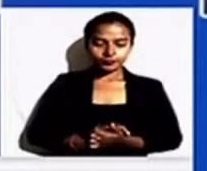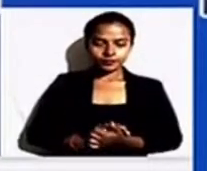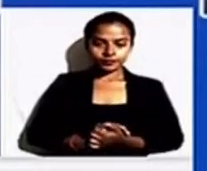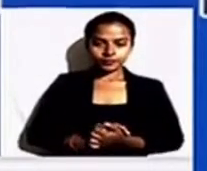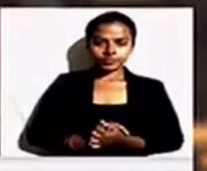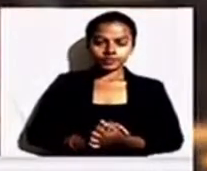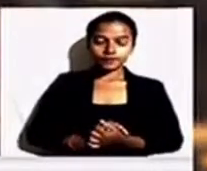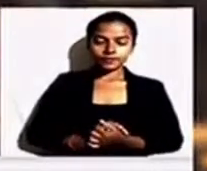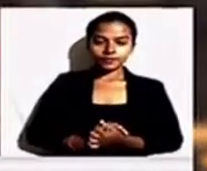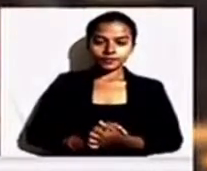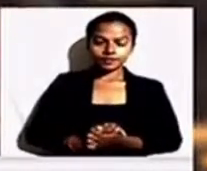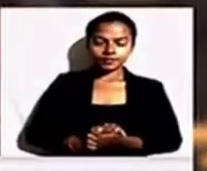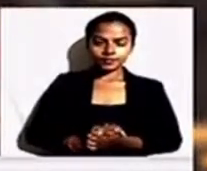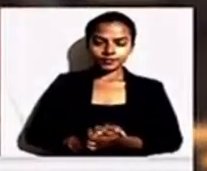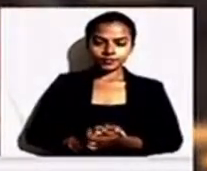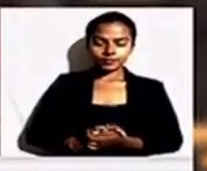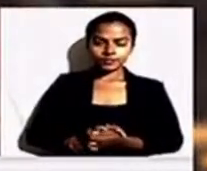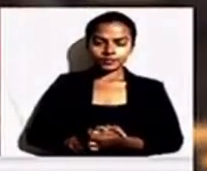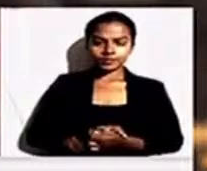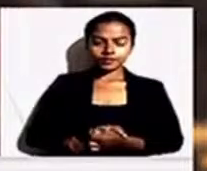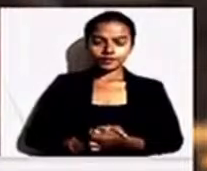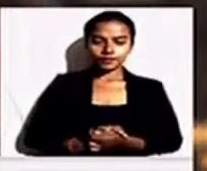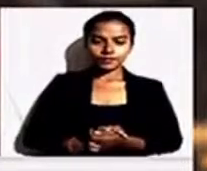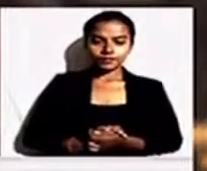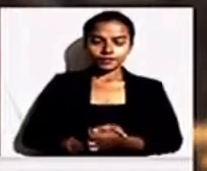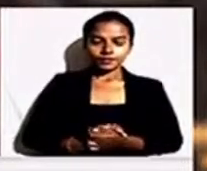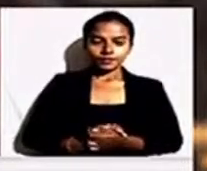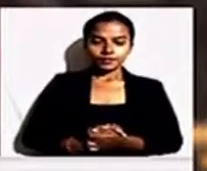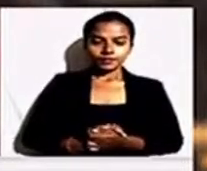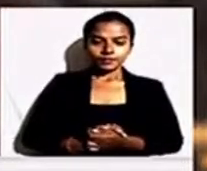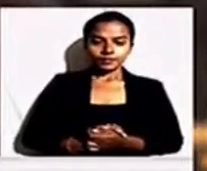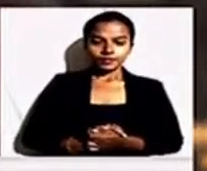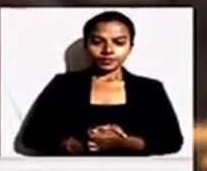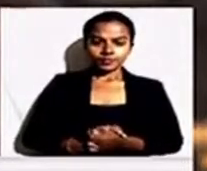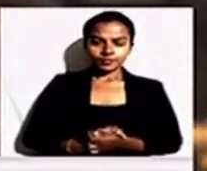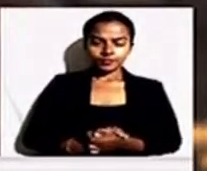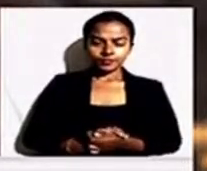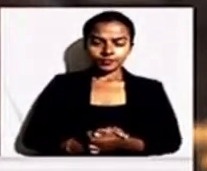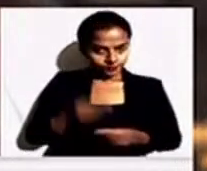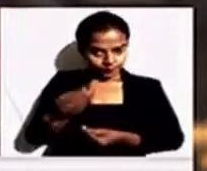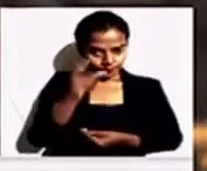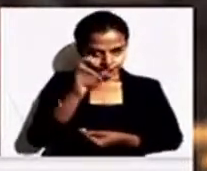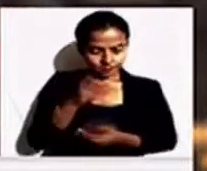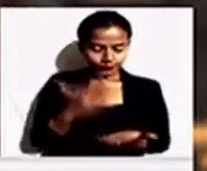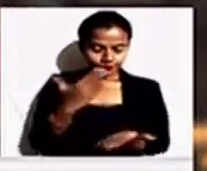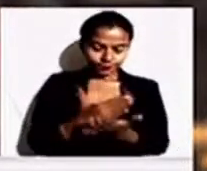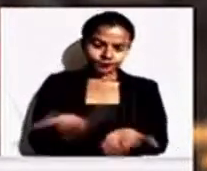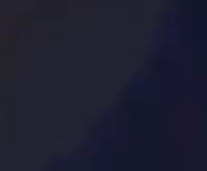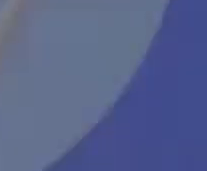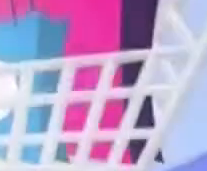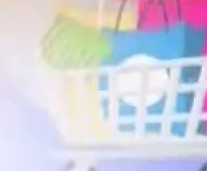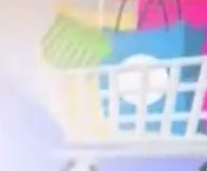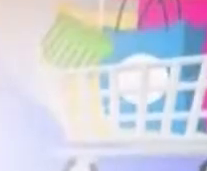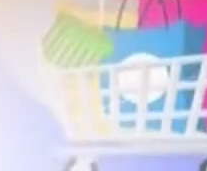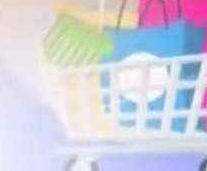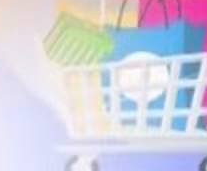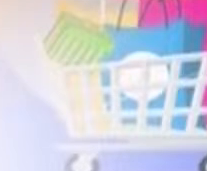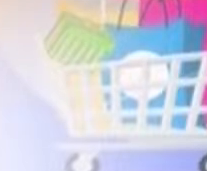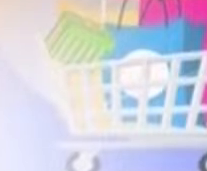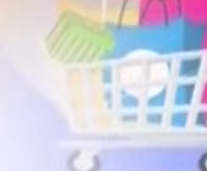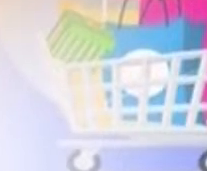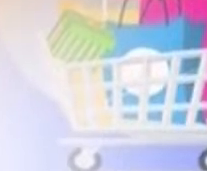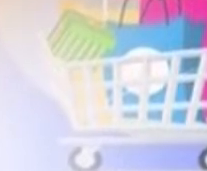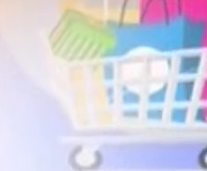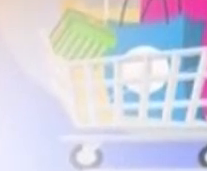සිටිනවා. You're watching Primetime News. We'll be right back after this short break. Stay tuned. Do your